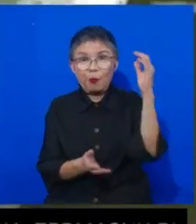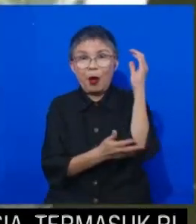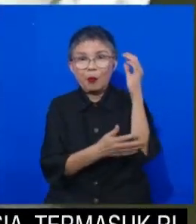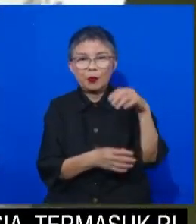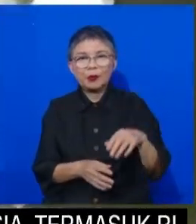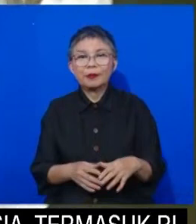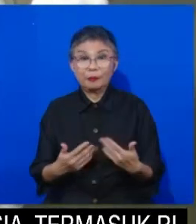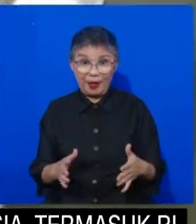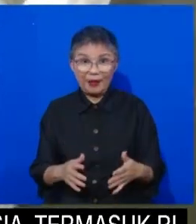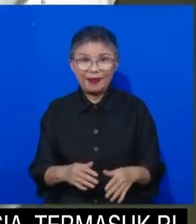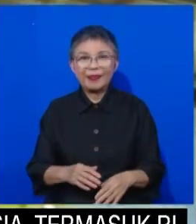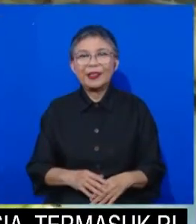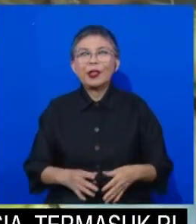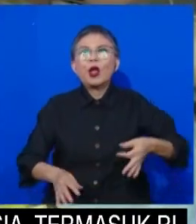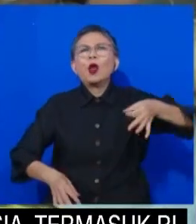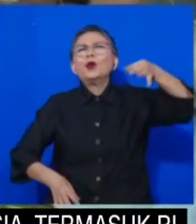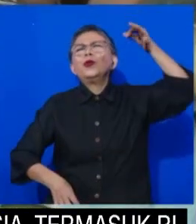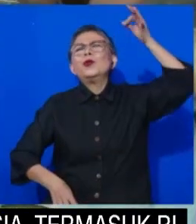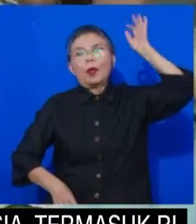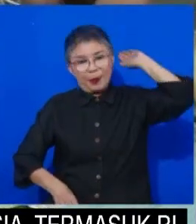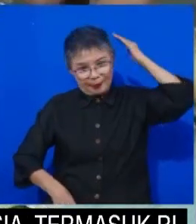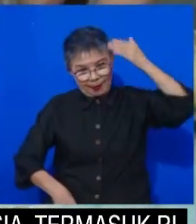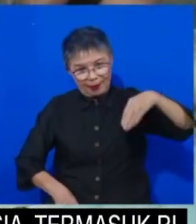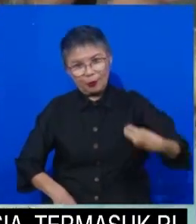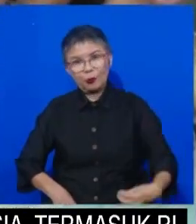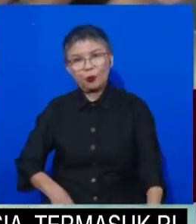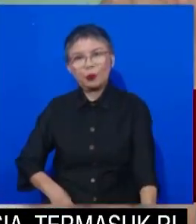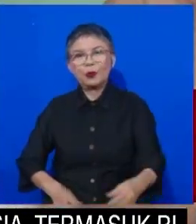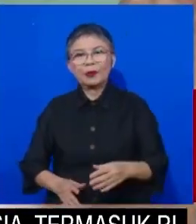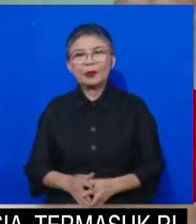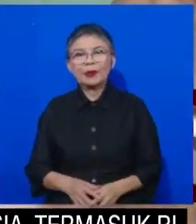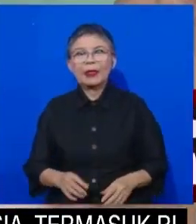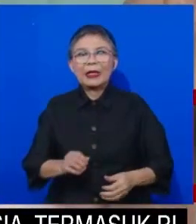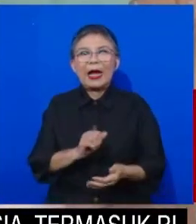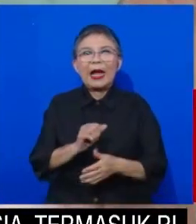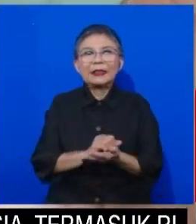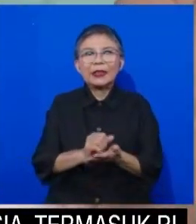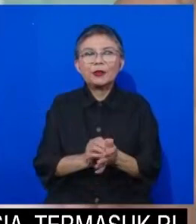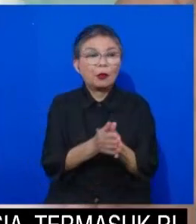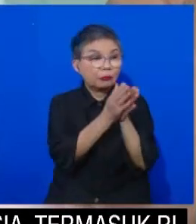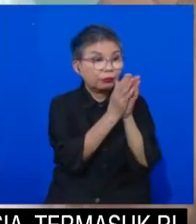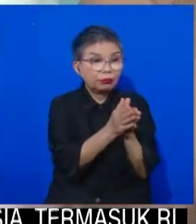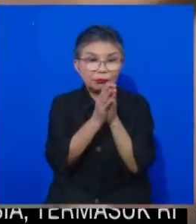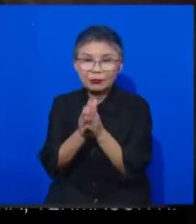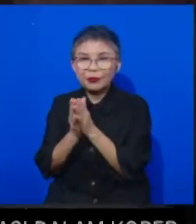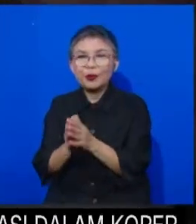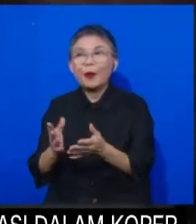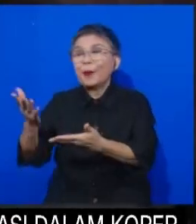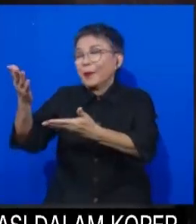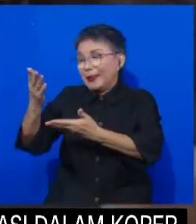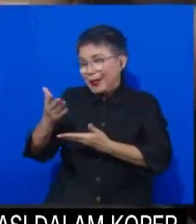Selain menjalankan tradisi nenek moyang secara turun-temurun, warga melakukan tradisi malamang sebagai ajang silaturahmi untuk menyambut